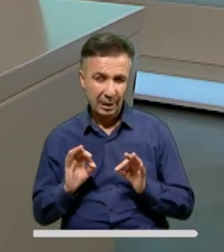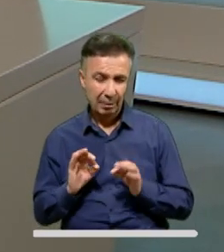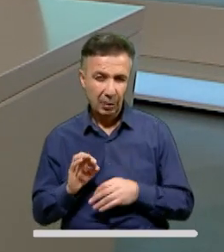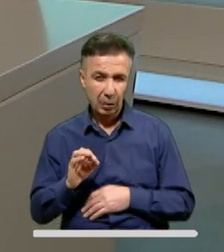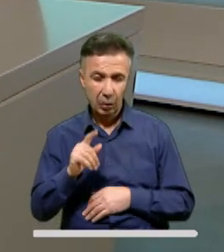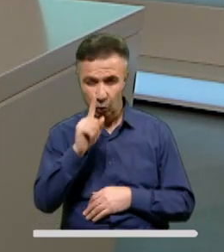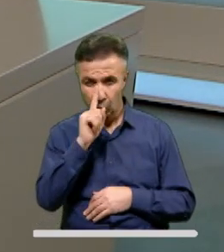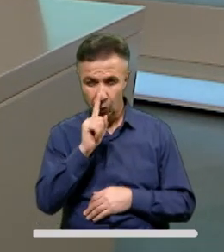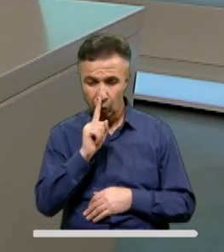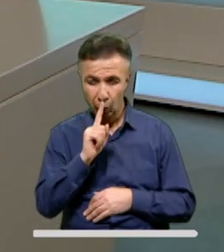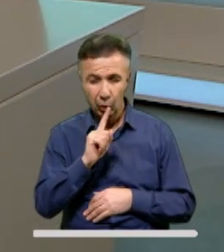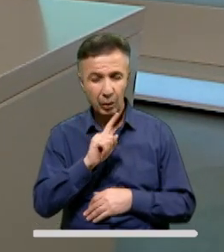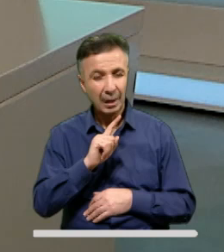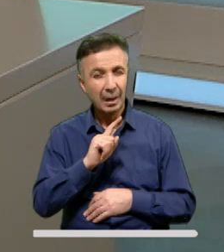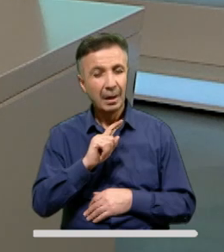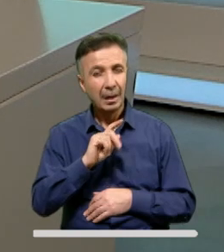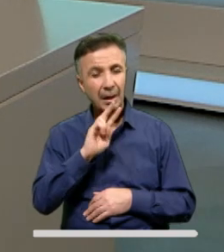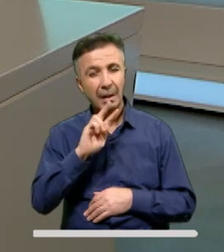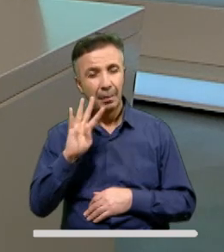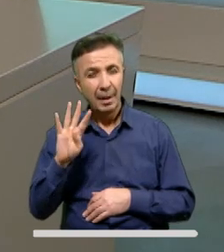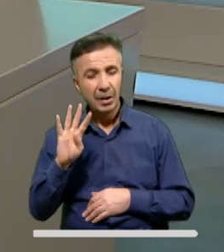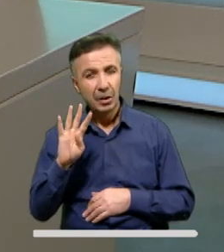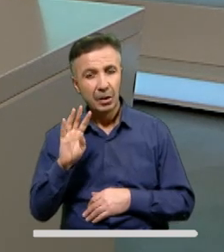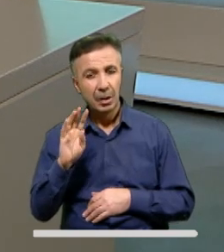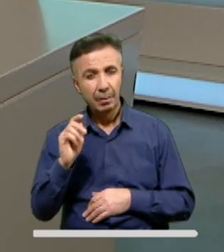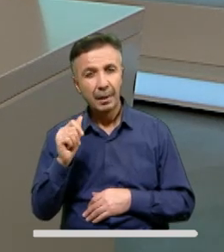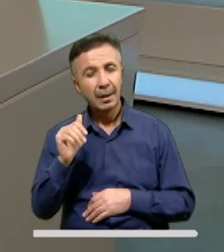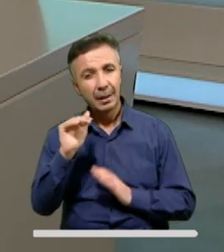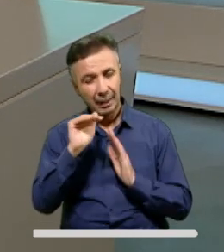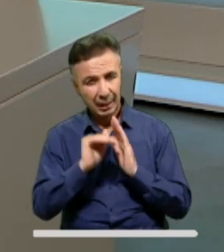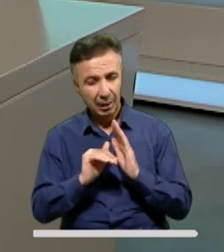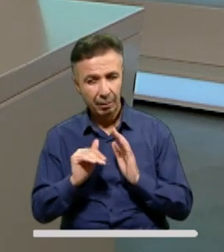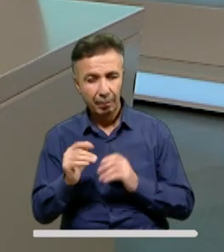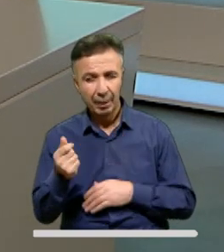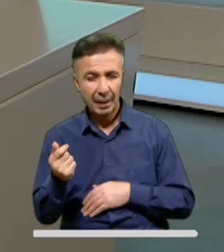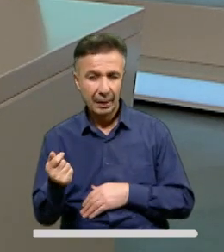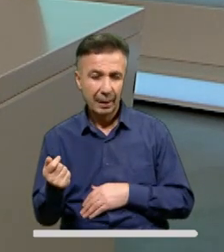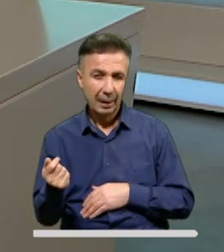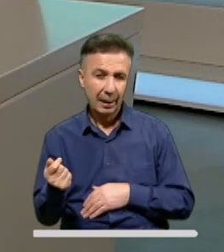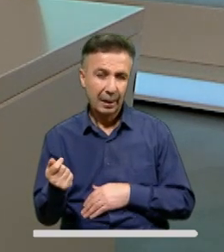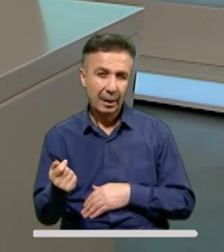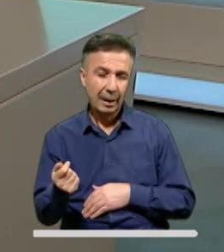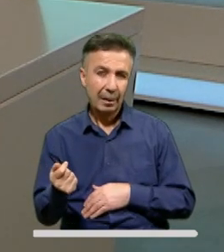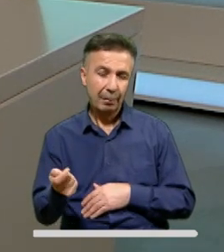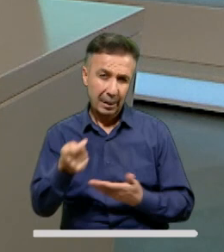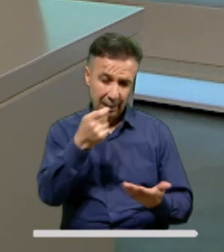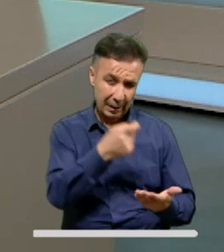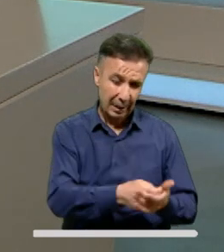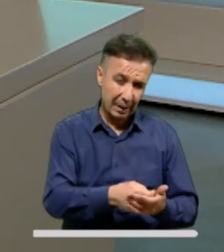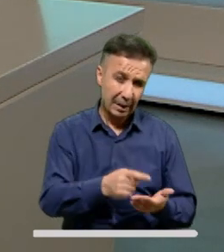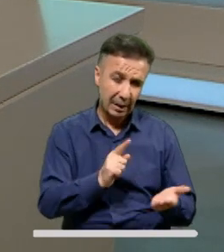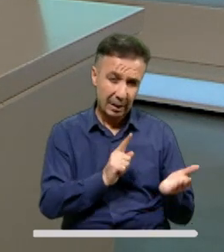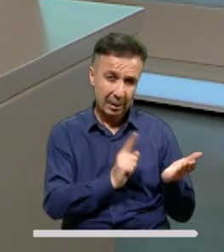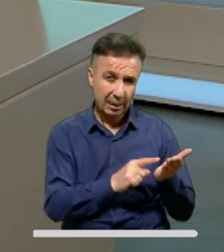%25 indirim yapıyor. Getir parayı, al diyor şeyi, tapını.